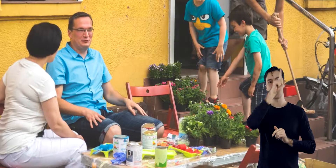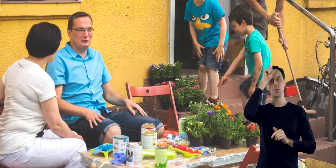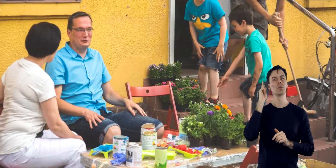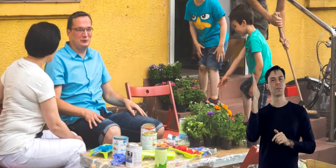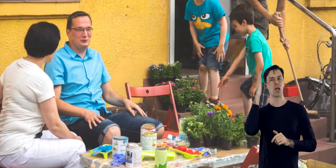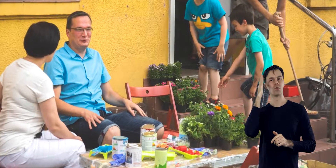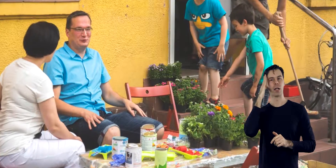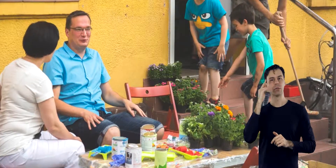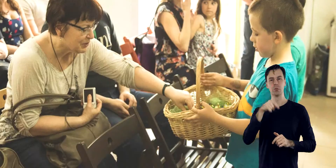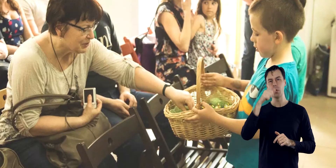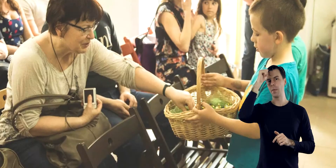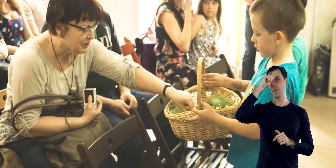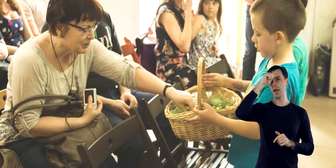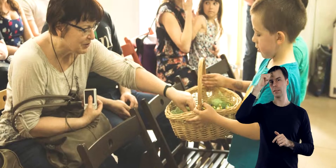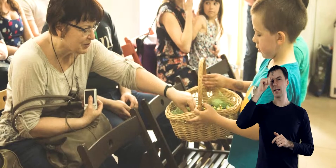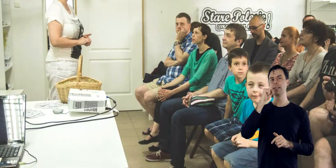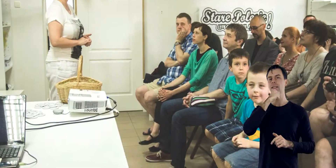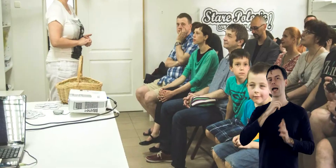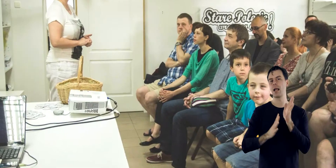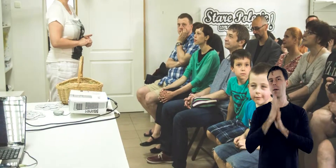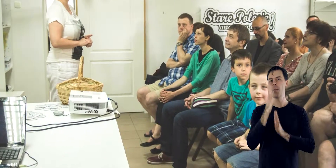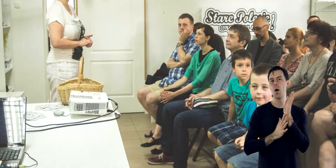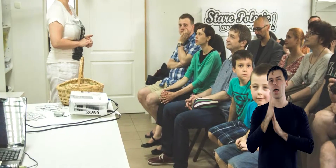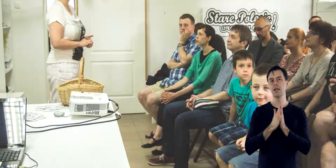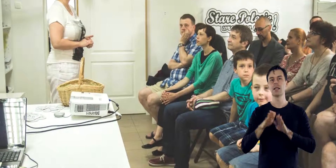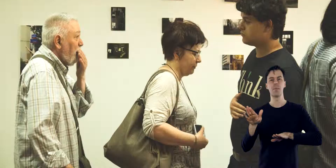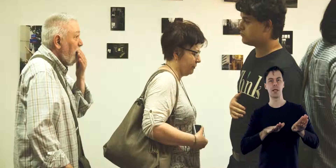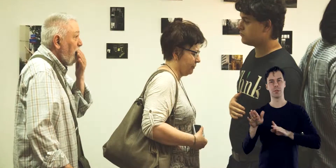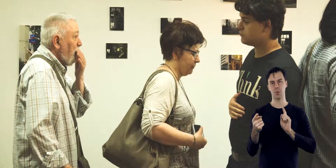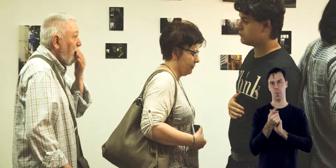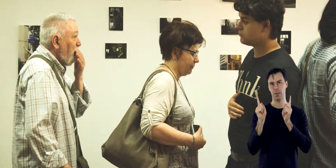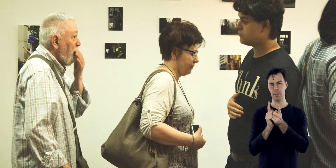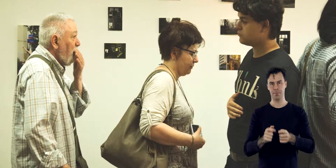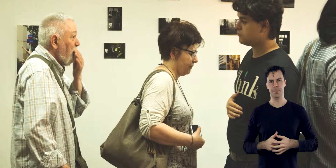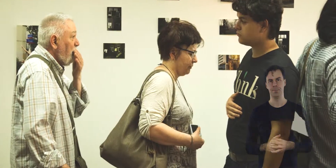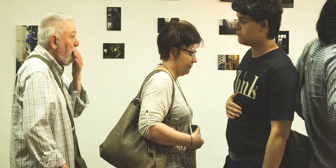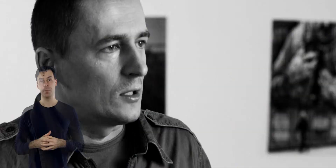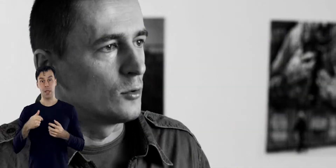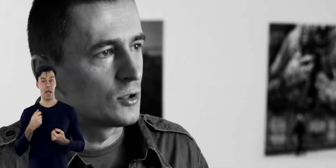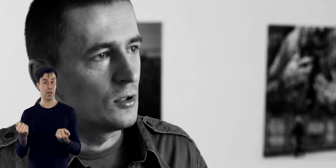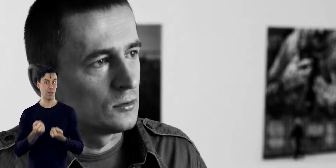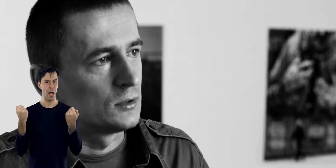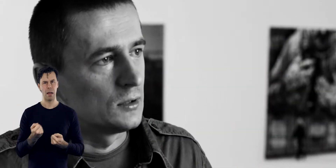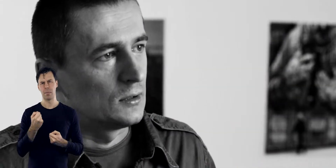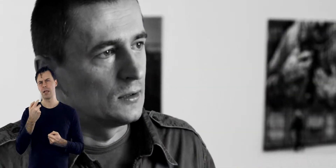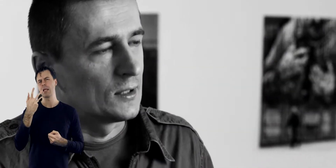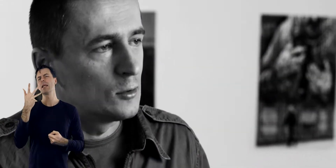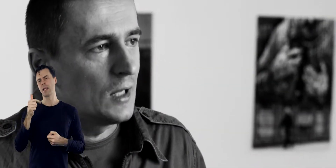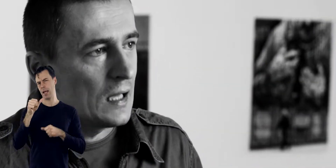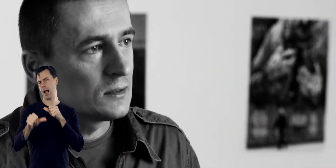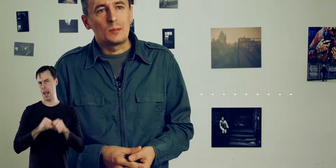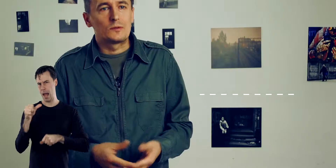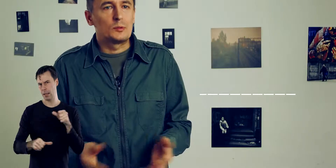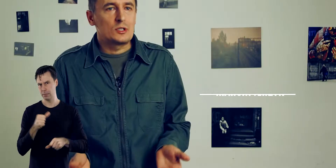mieszkańców miejsca, które nazwaliśmy od nazwy osiedla Stare Polesie Miejsce Spotkań. Działamy tutaj już od